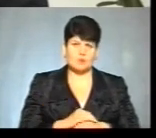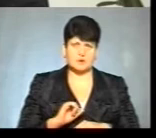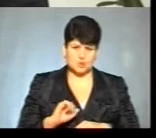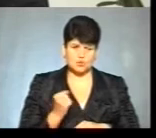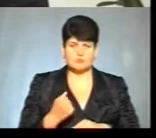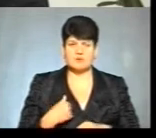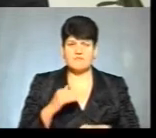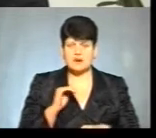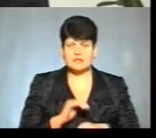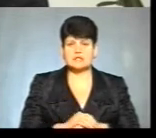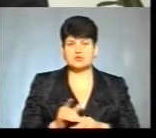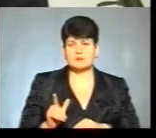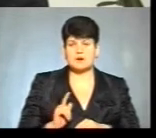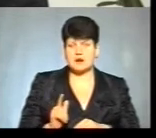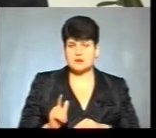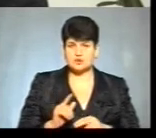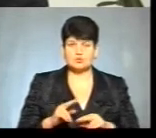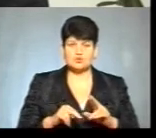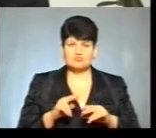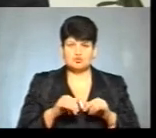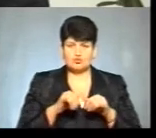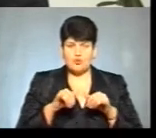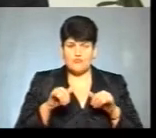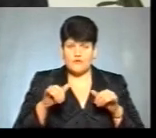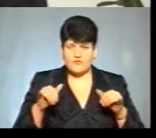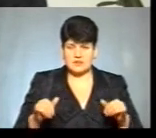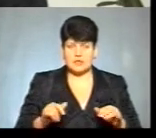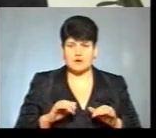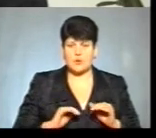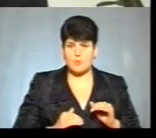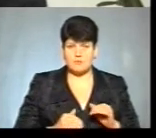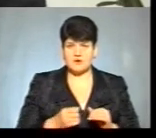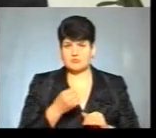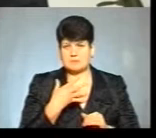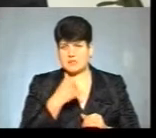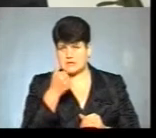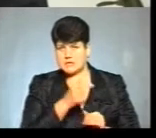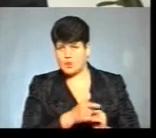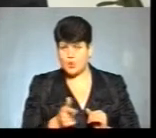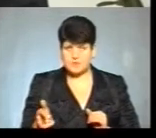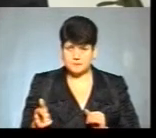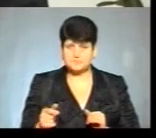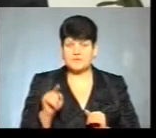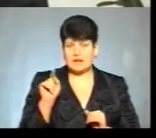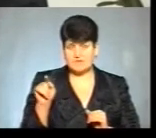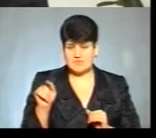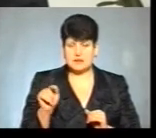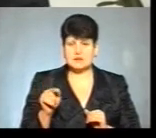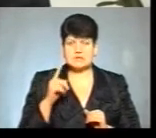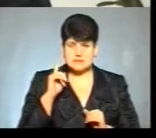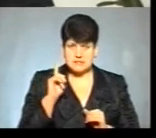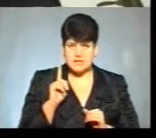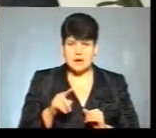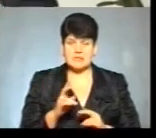ми фактично разом розбудовували компанію по період 15 років. Так що він знає